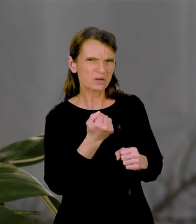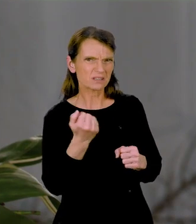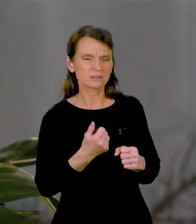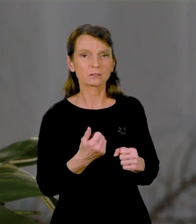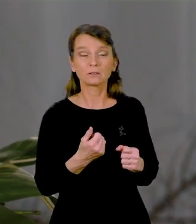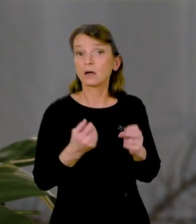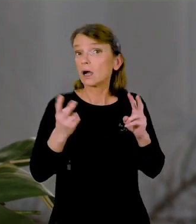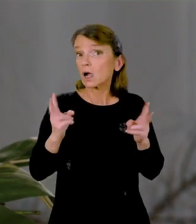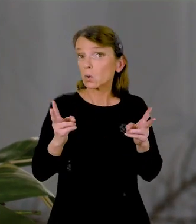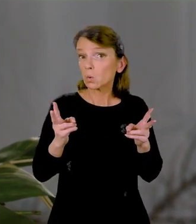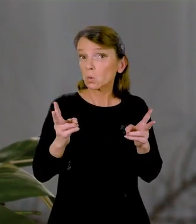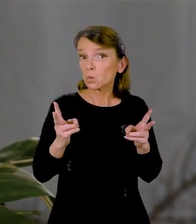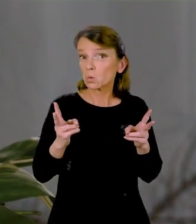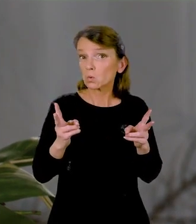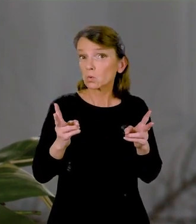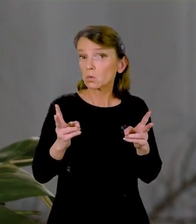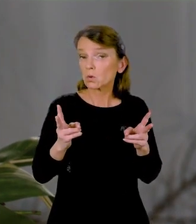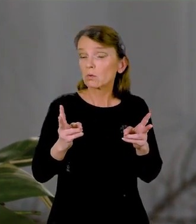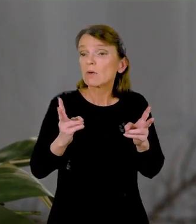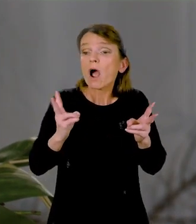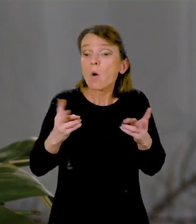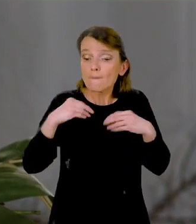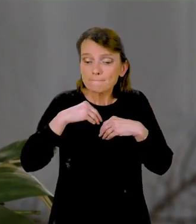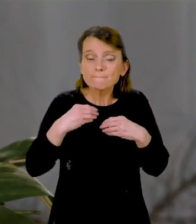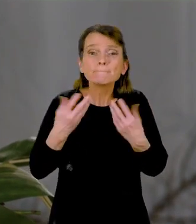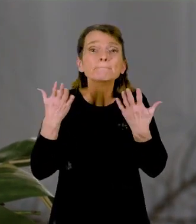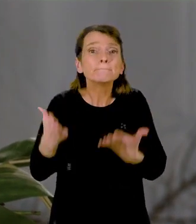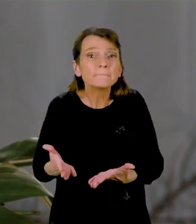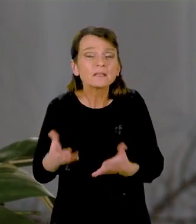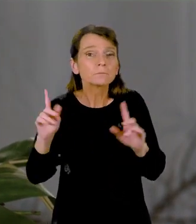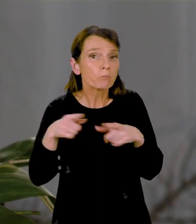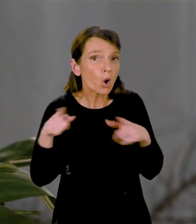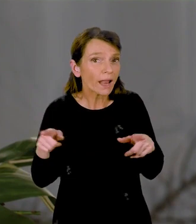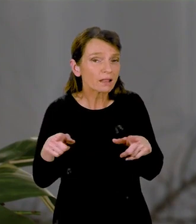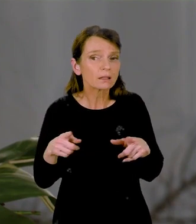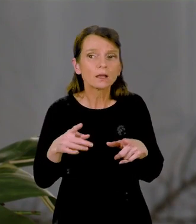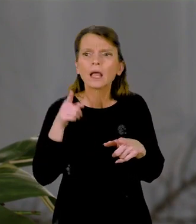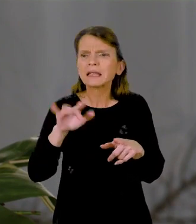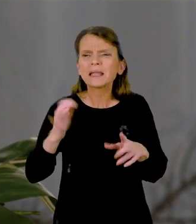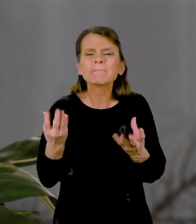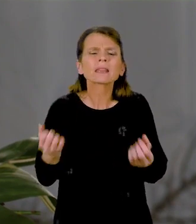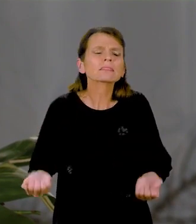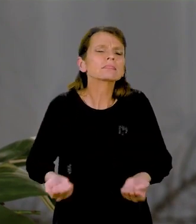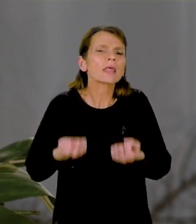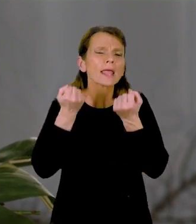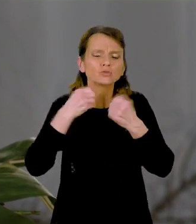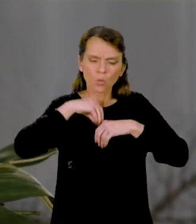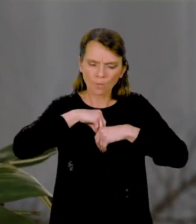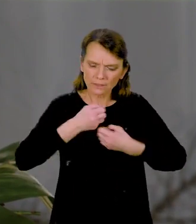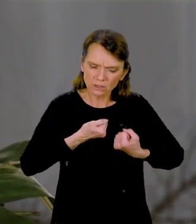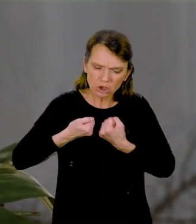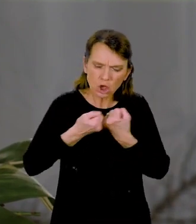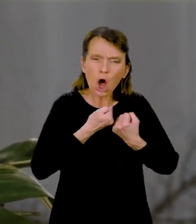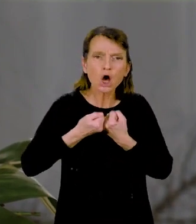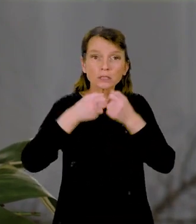Kako? Bit hočeš poet, in ti pretežko je v prsih nosit